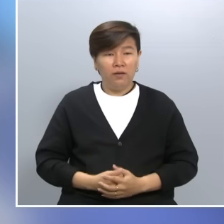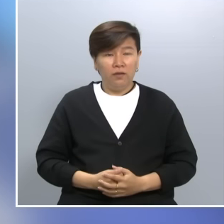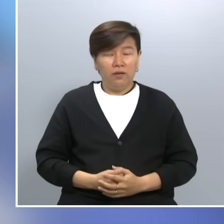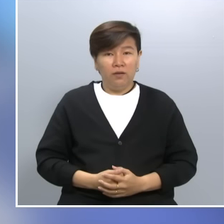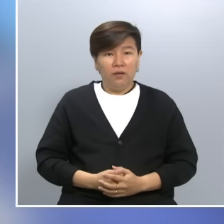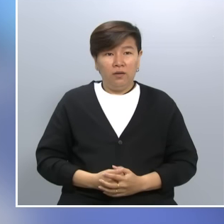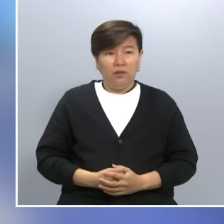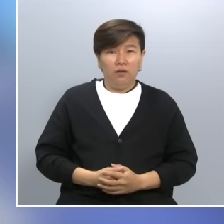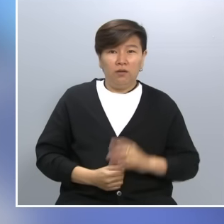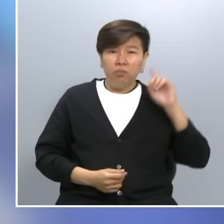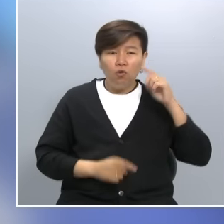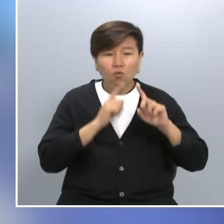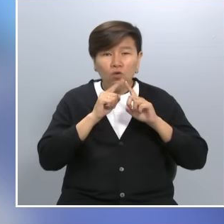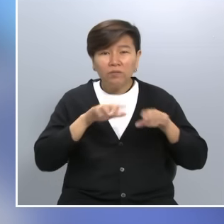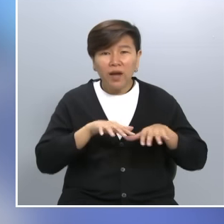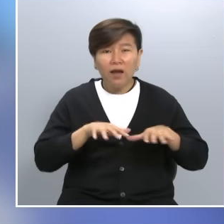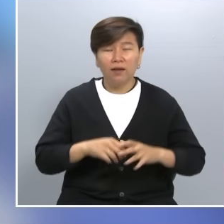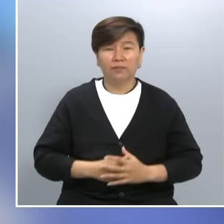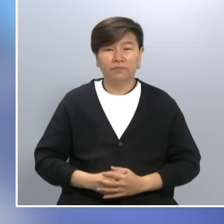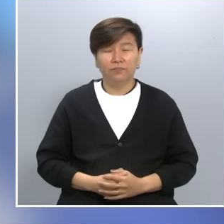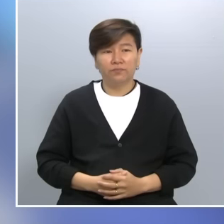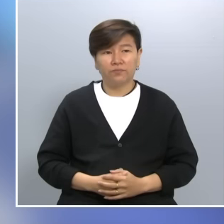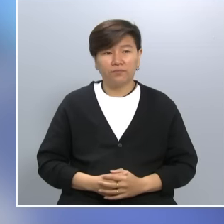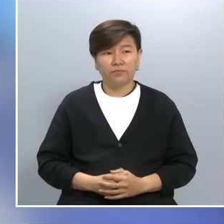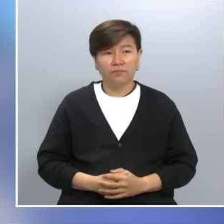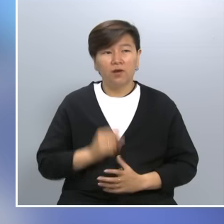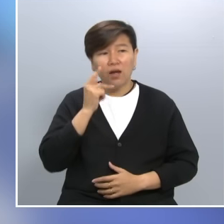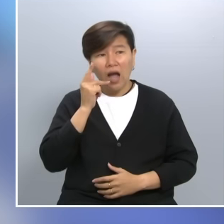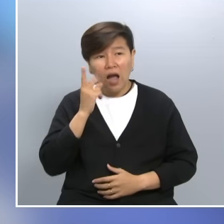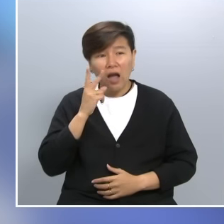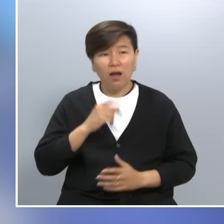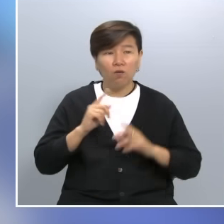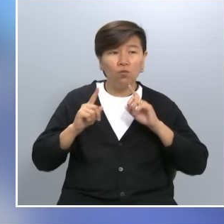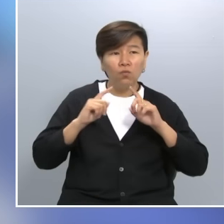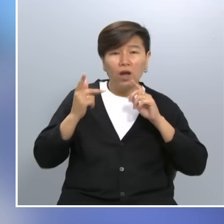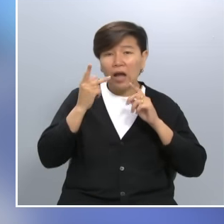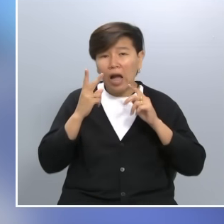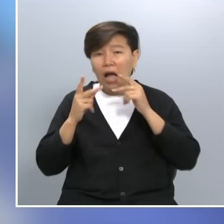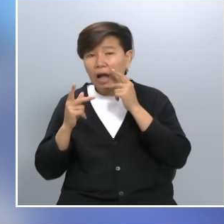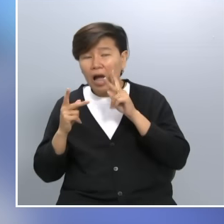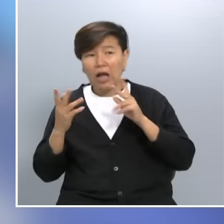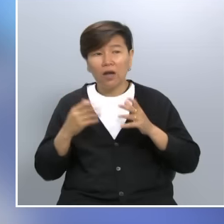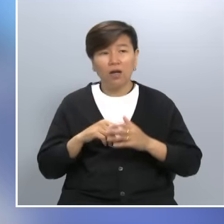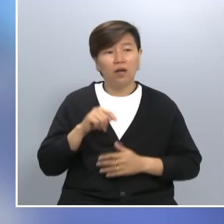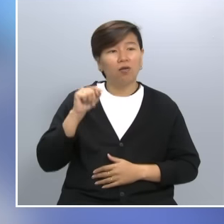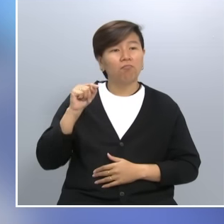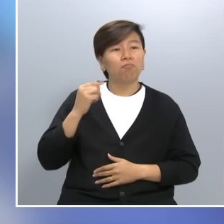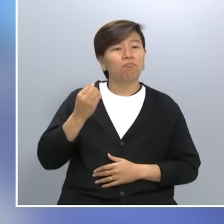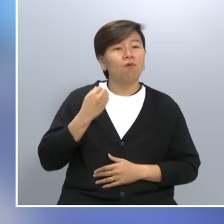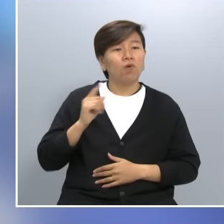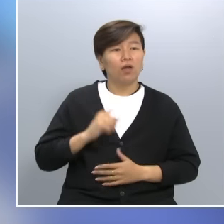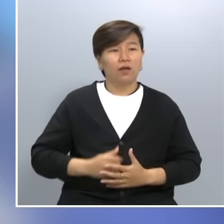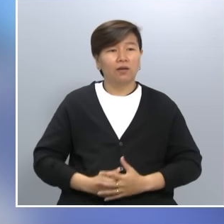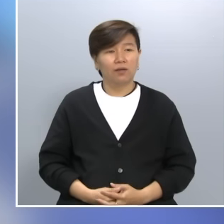สนิทบอกว่าแค่คุยกันค่ะอ๋อค่ะนี่มันบอกจะ